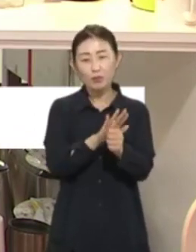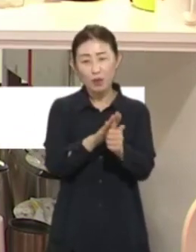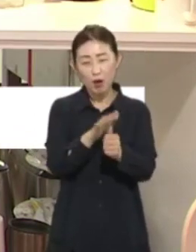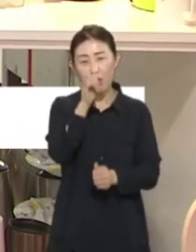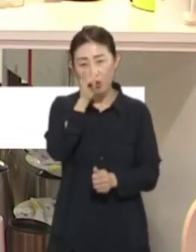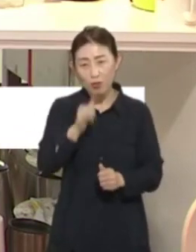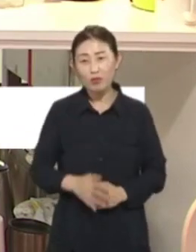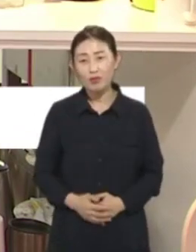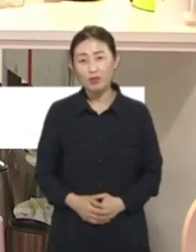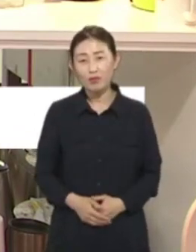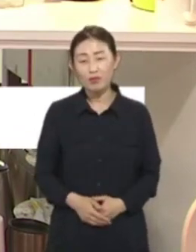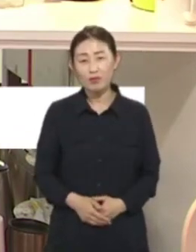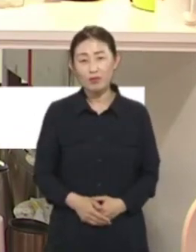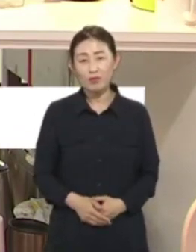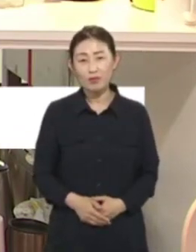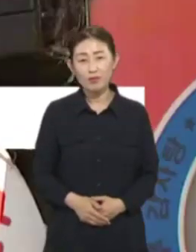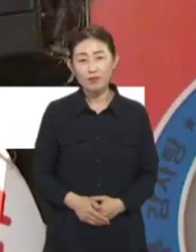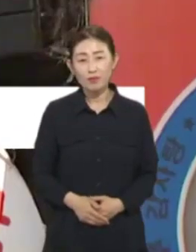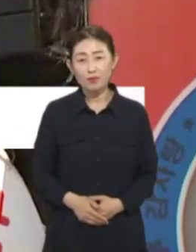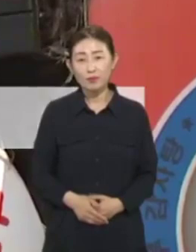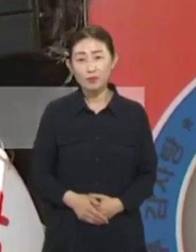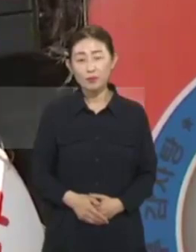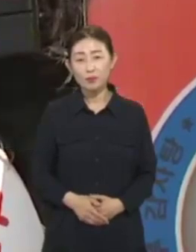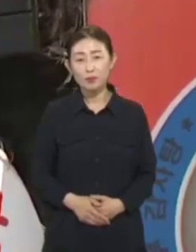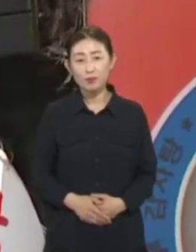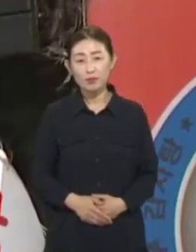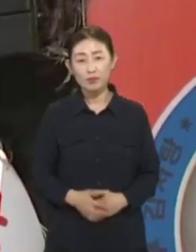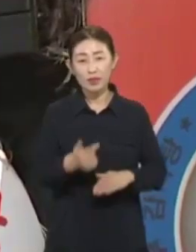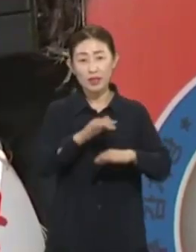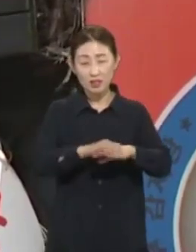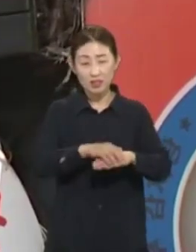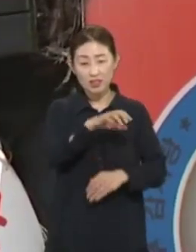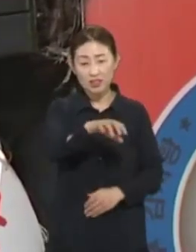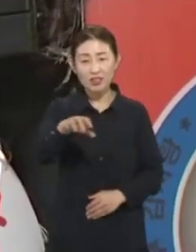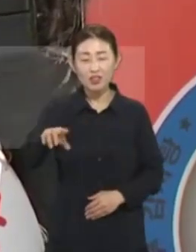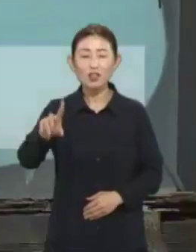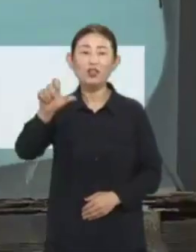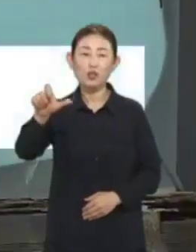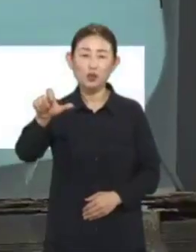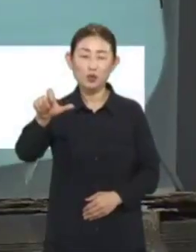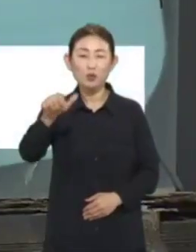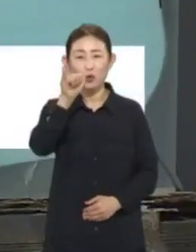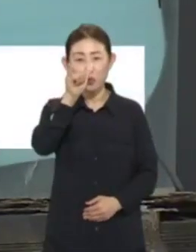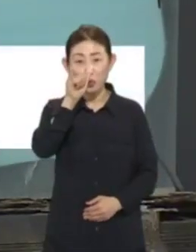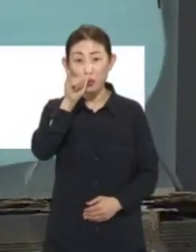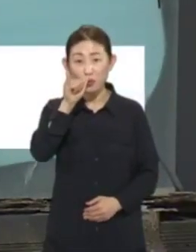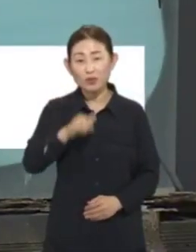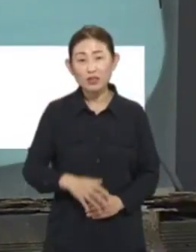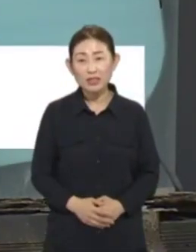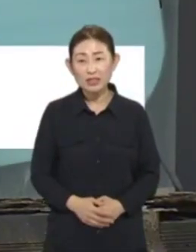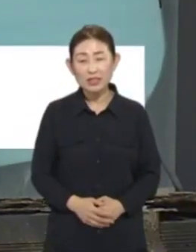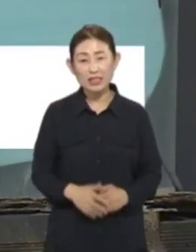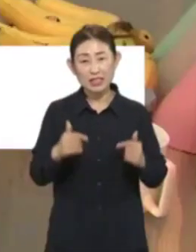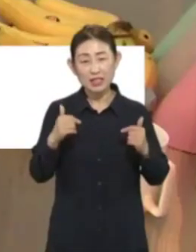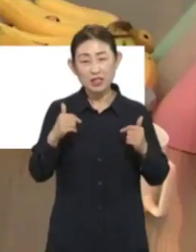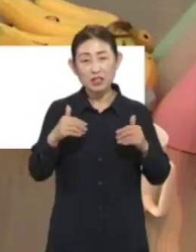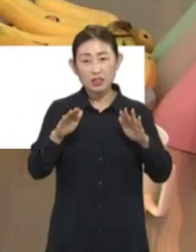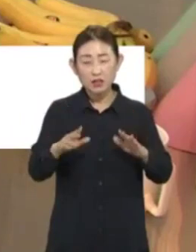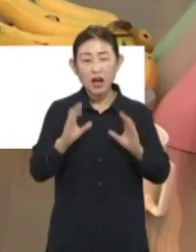취약계층의 틈새 돌봄까지도 가능한 곳입니다. 대전 지역 총 15곳에 마련된 거점 온돌방은 상시로